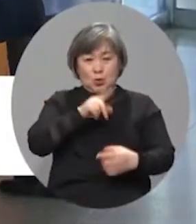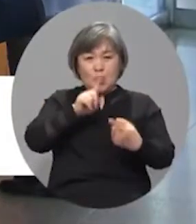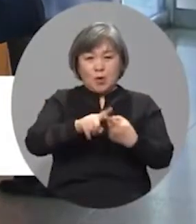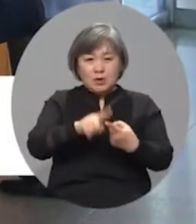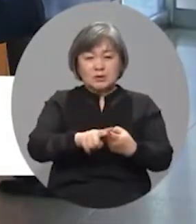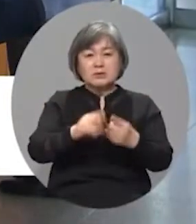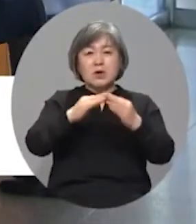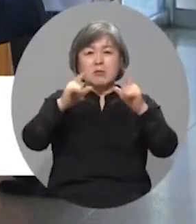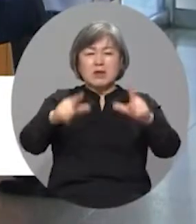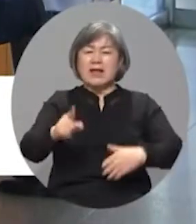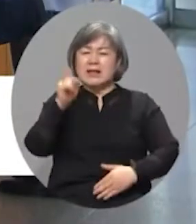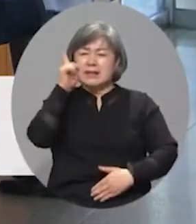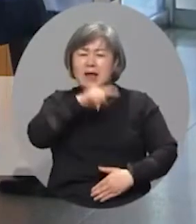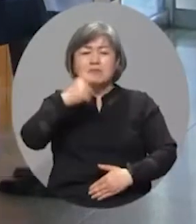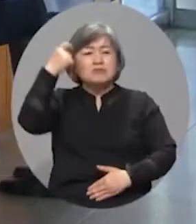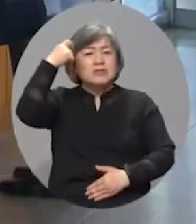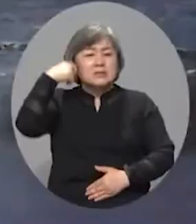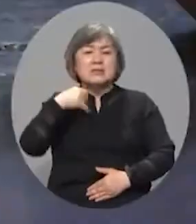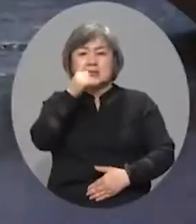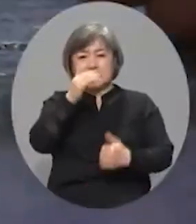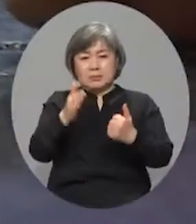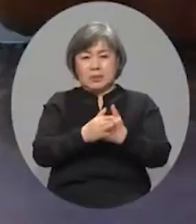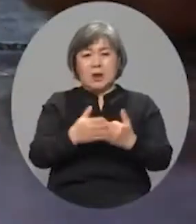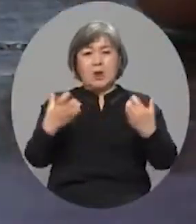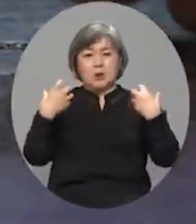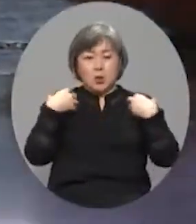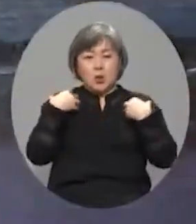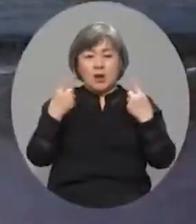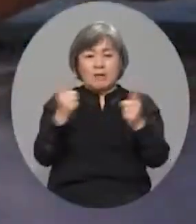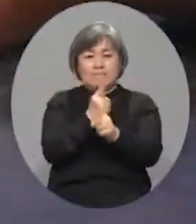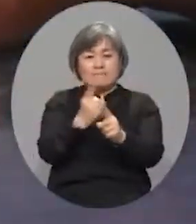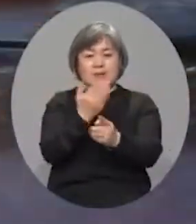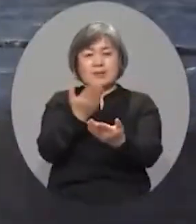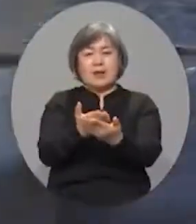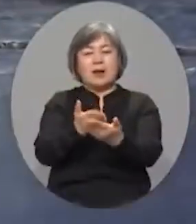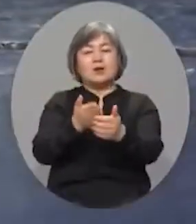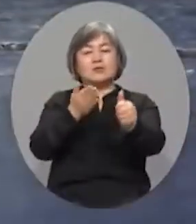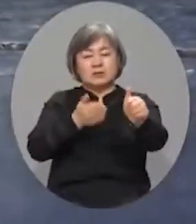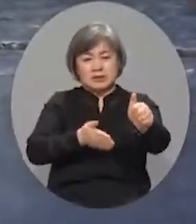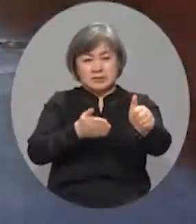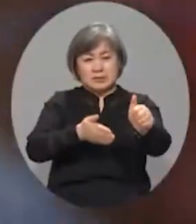전북의 나쁜 이미지가 우려된다며 보해 시설 개선을 촉구했습니다